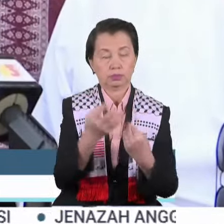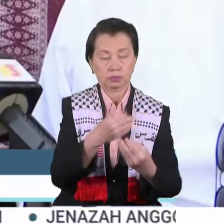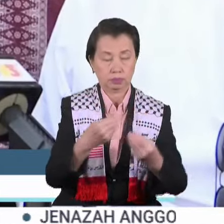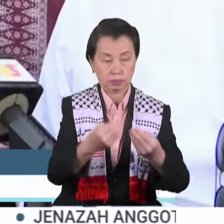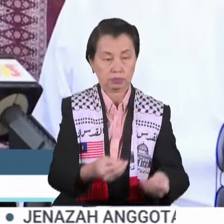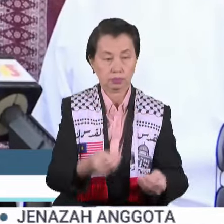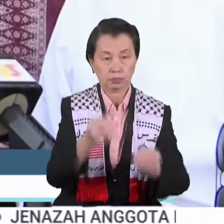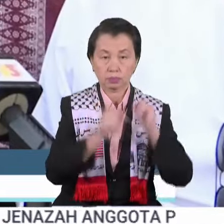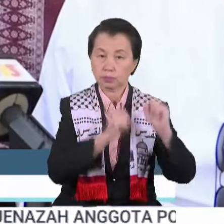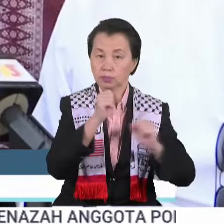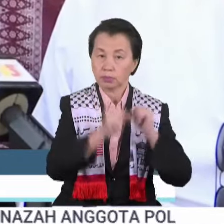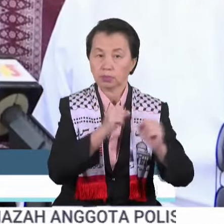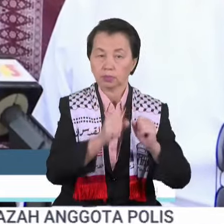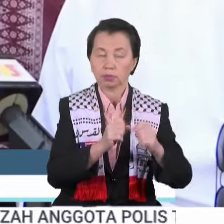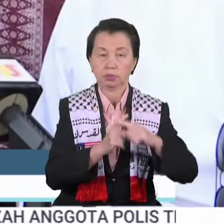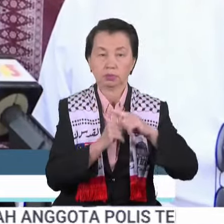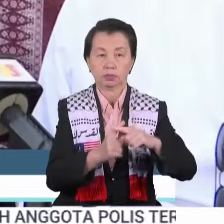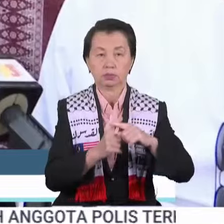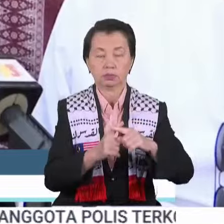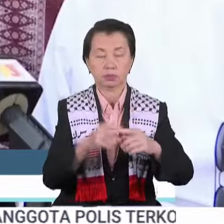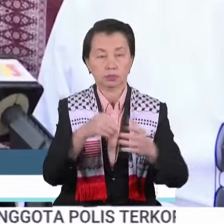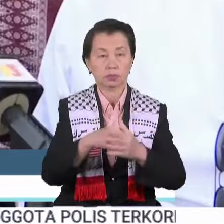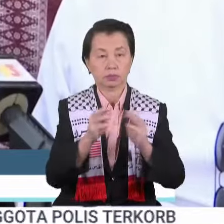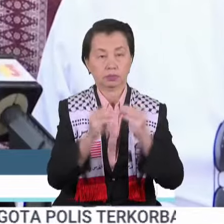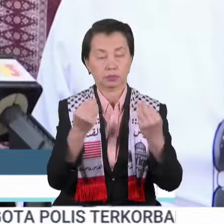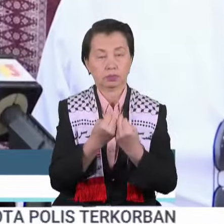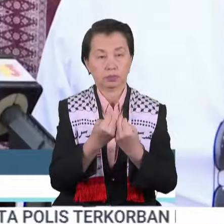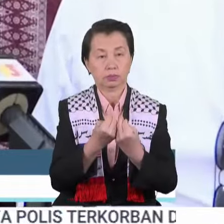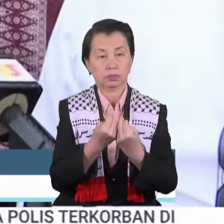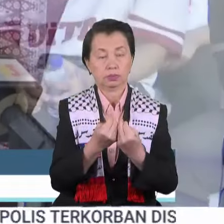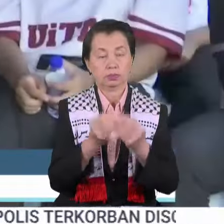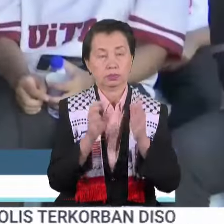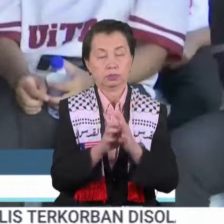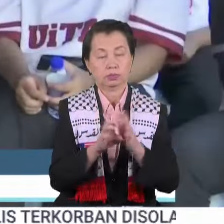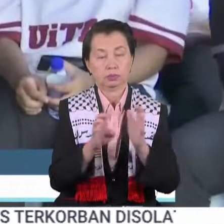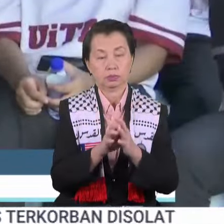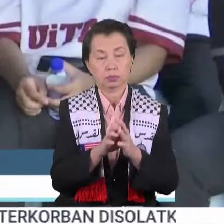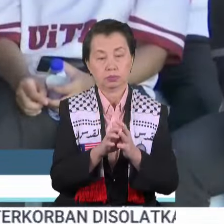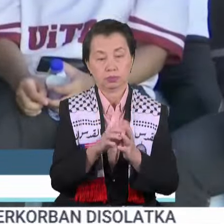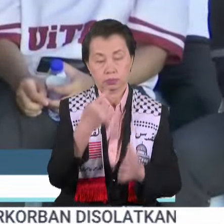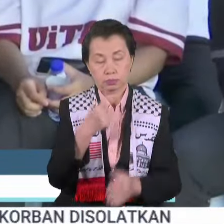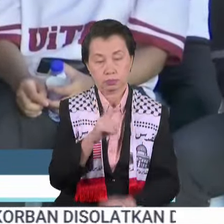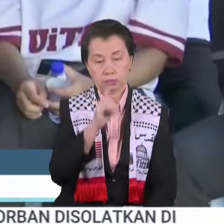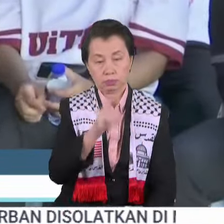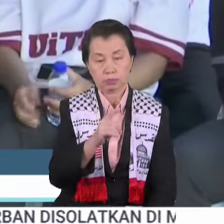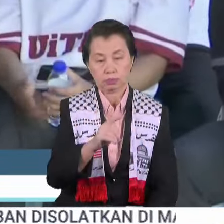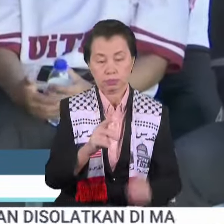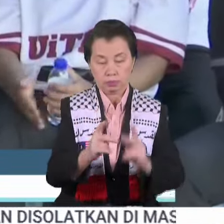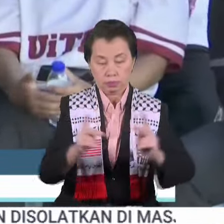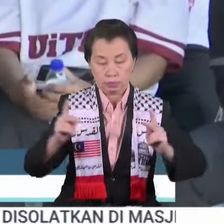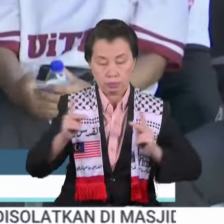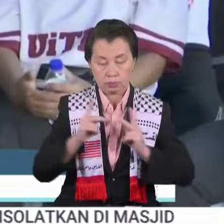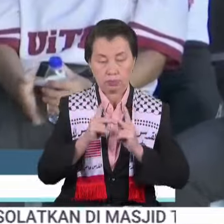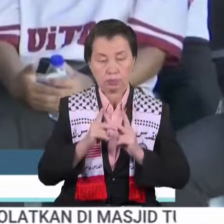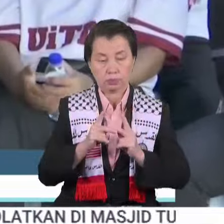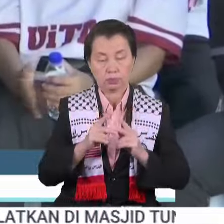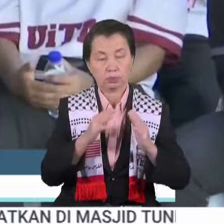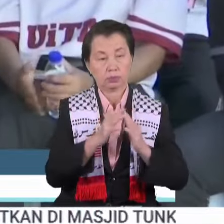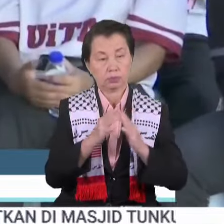memberikan nilai-nilai positif dalam masyarakat seperti gotong royong membersihkan kawasan-kawasan